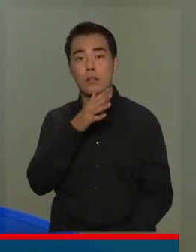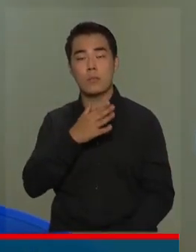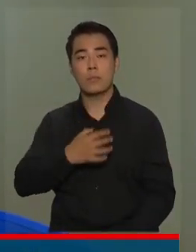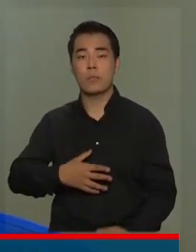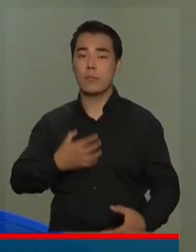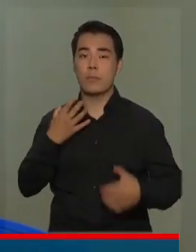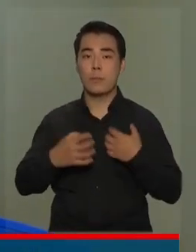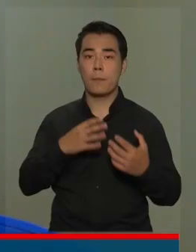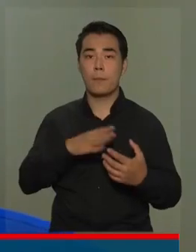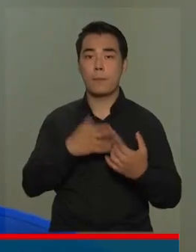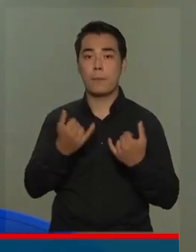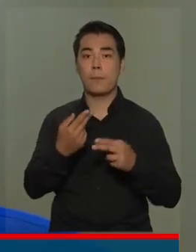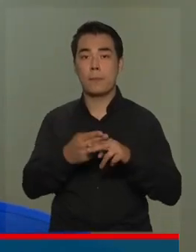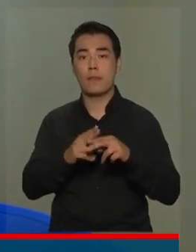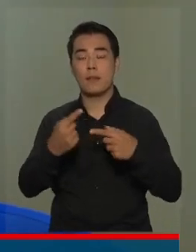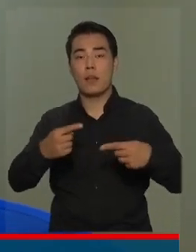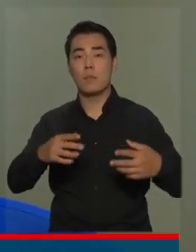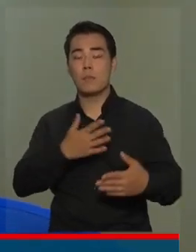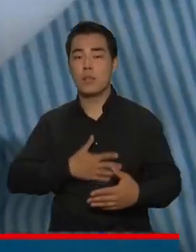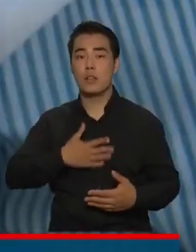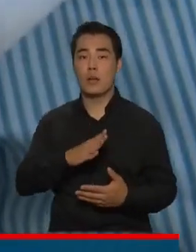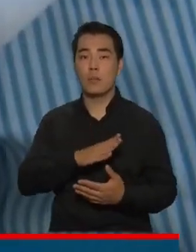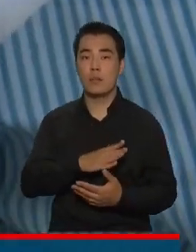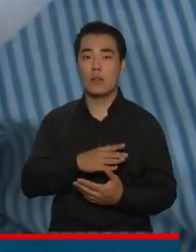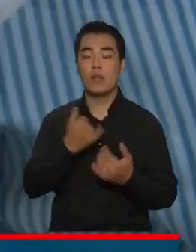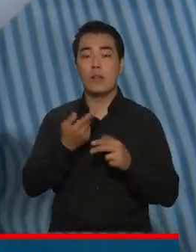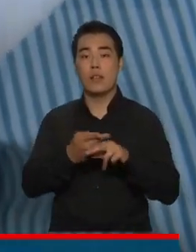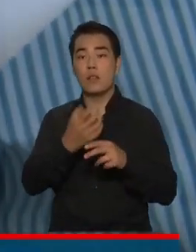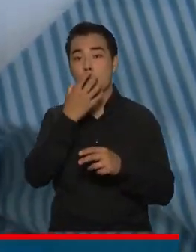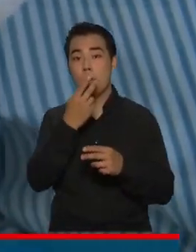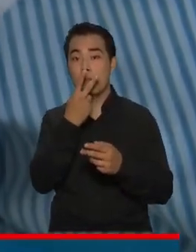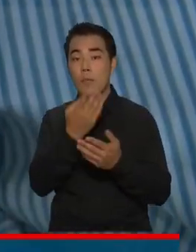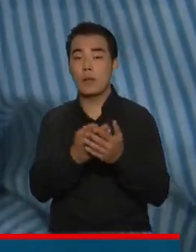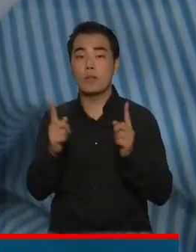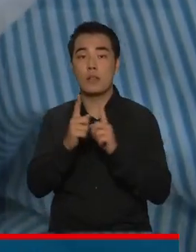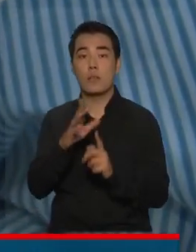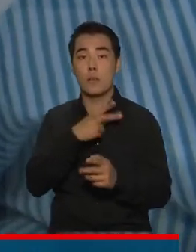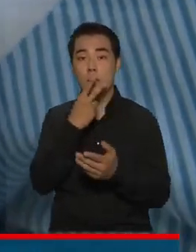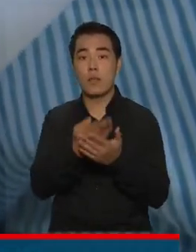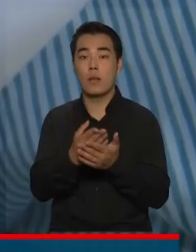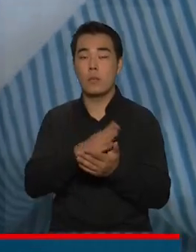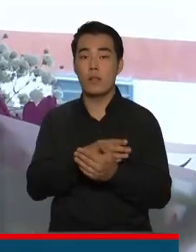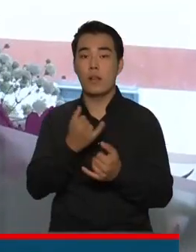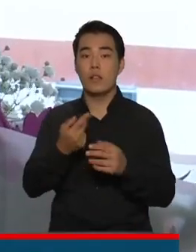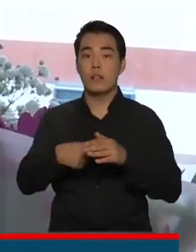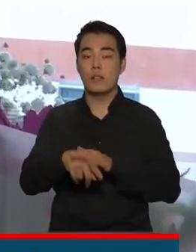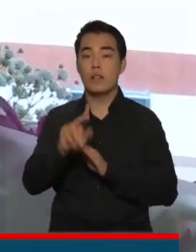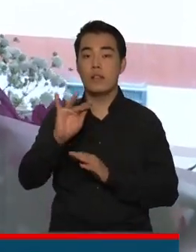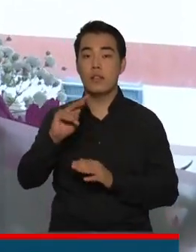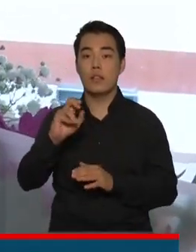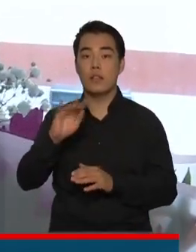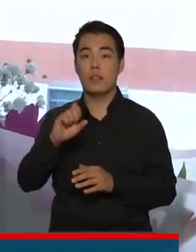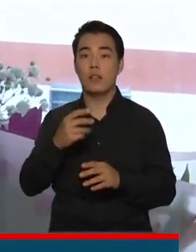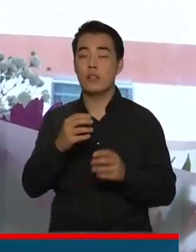Беспокойство, сколько вы мне звонили, сколько переживали за меня. Осындай жылы кездесуге куә болдық. Зинаида Широкова осыдан 10 жыл бұрын